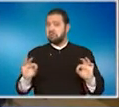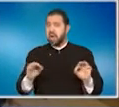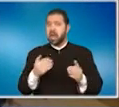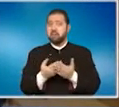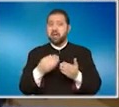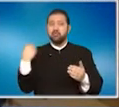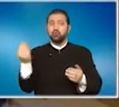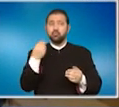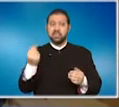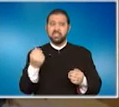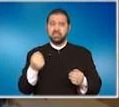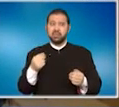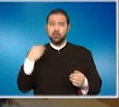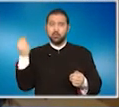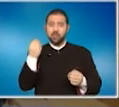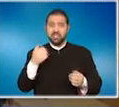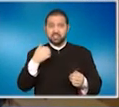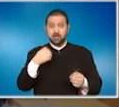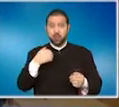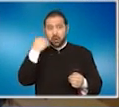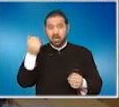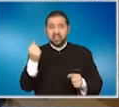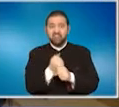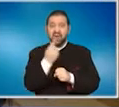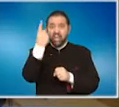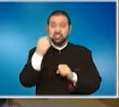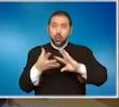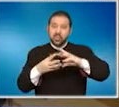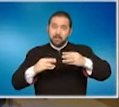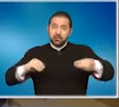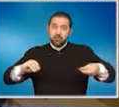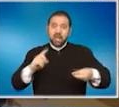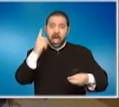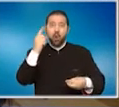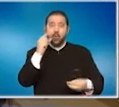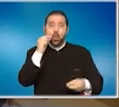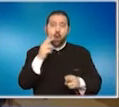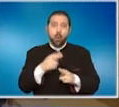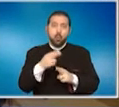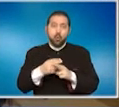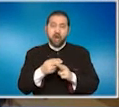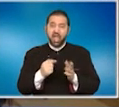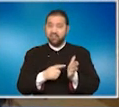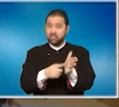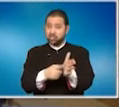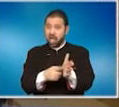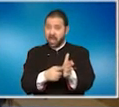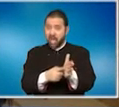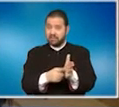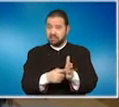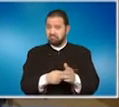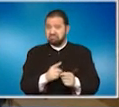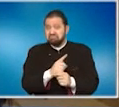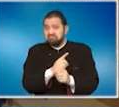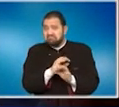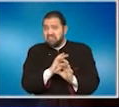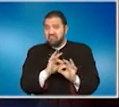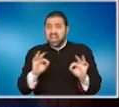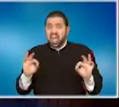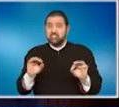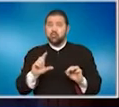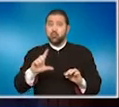face câte o vindecare a unui om bolnav, își manifestă firescul lui.